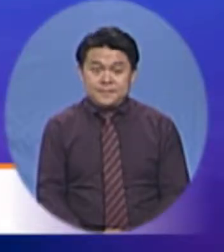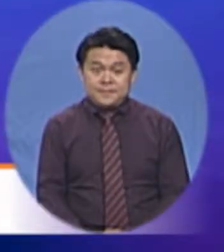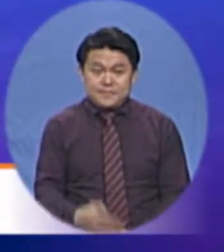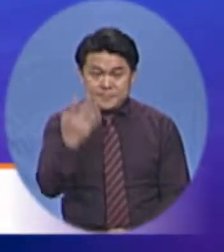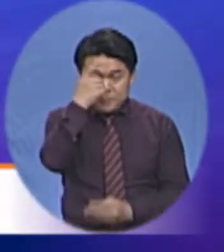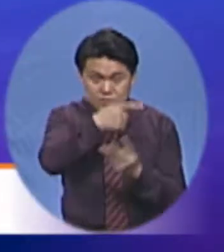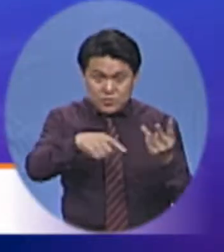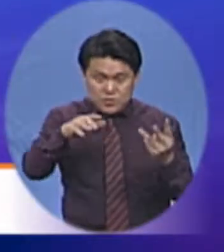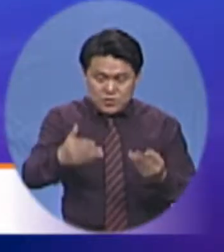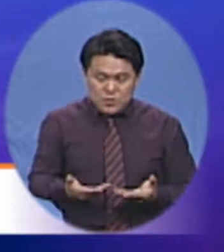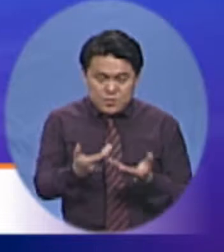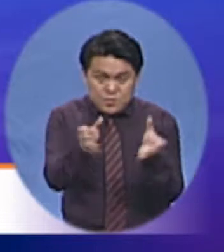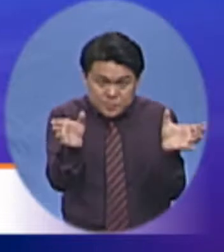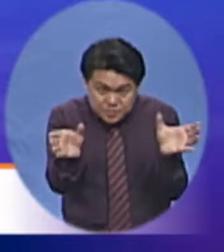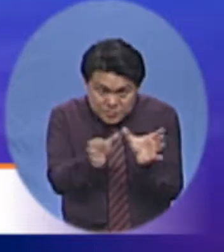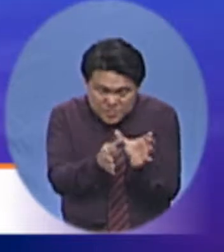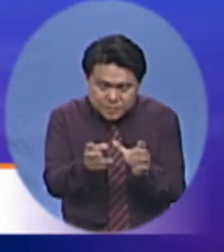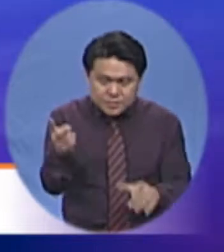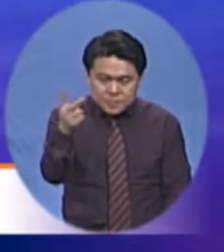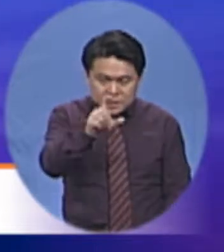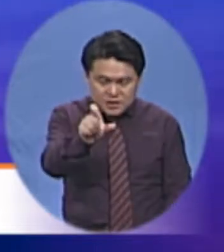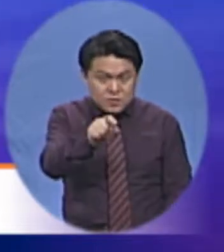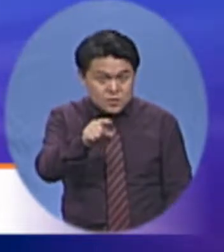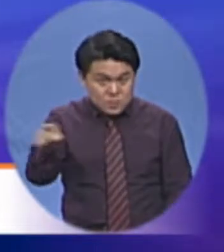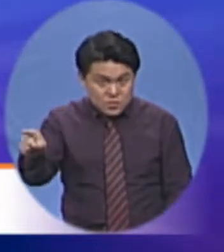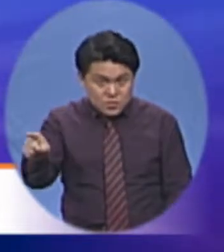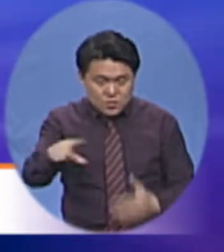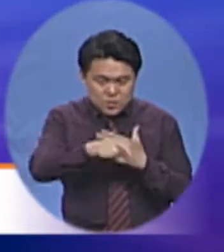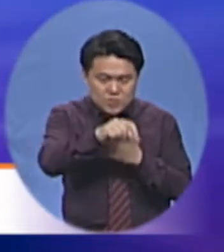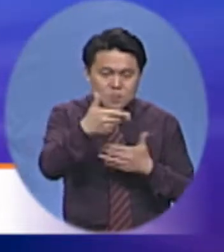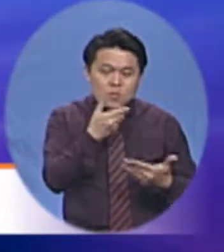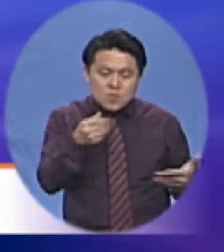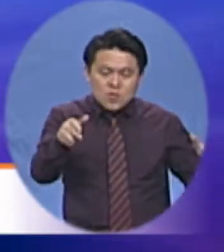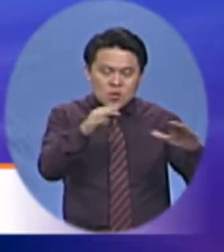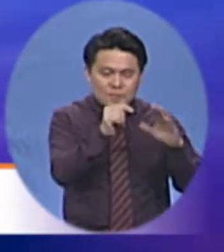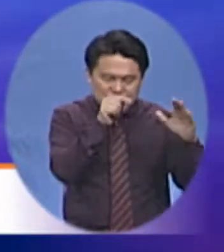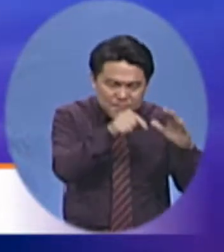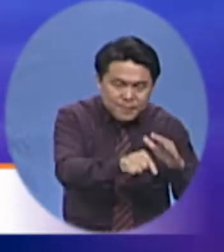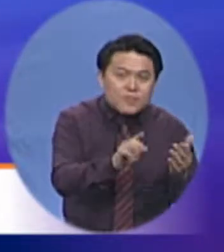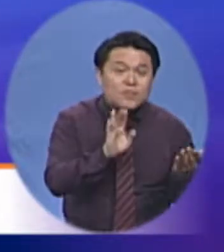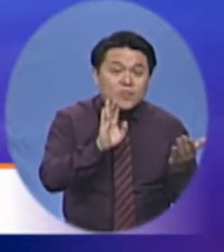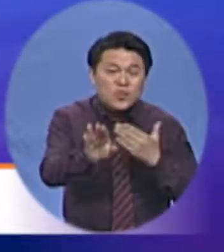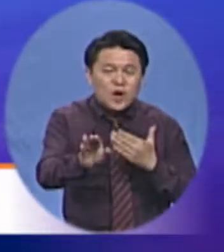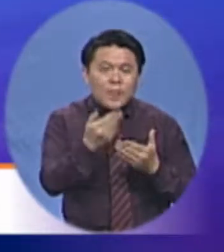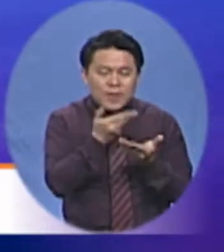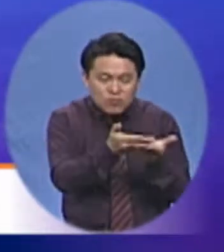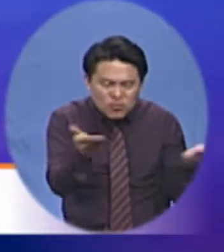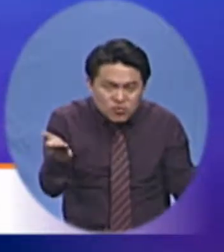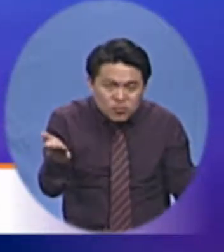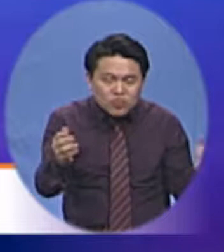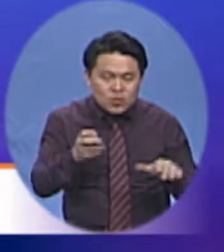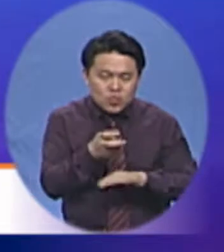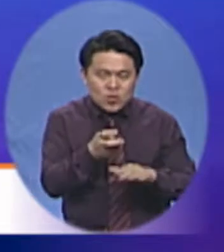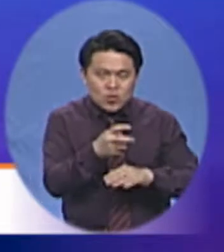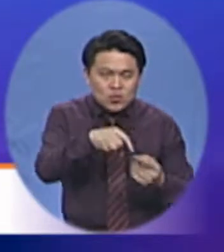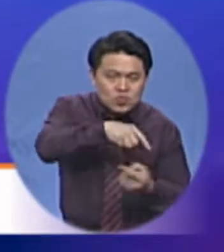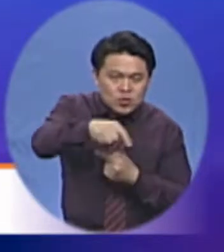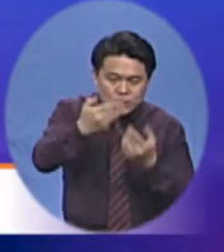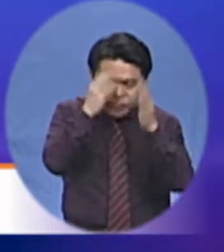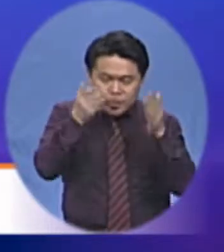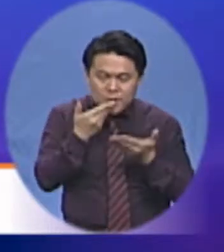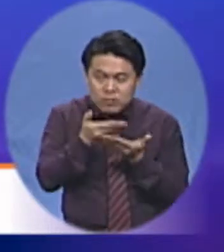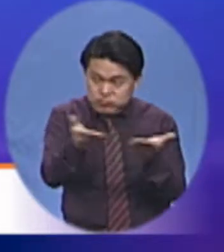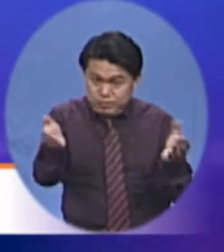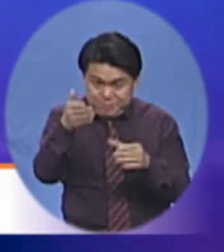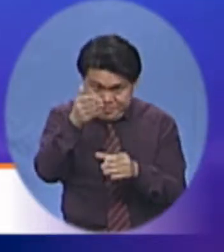청주의 한 자원봉사 단체가 지난 2015년부터 지역 복지관 등을 직접 찾아가는 밥차를 운영하며 무료 급식을 하고